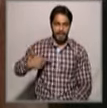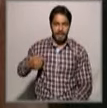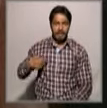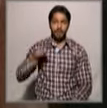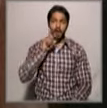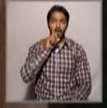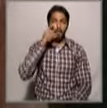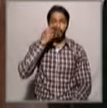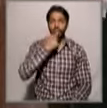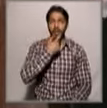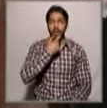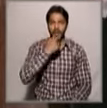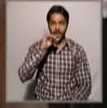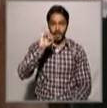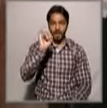كنت عايزه اعمل عمره،